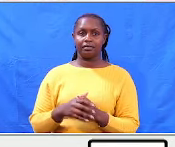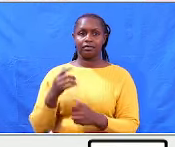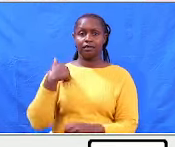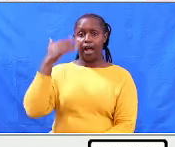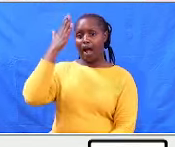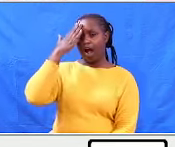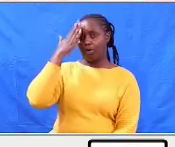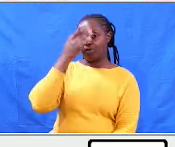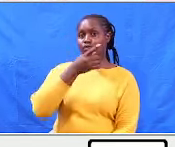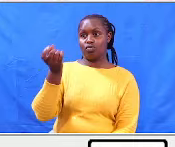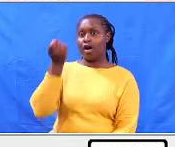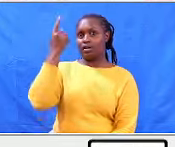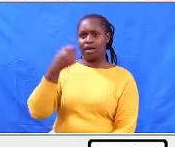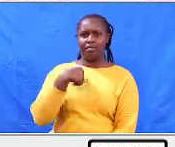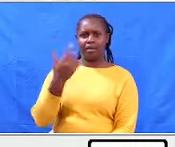I know you know what I mean.